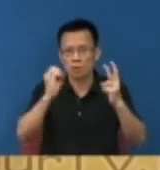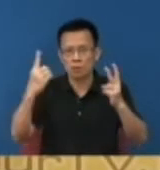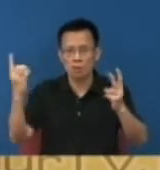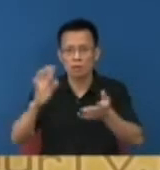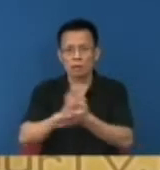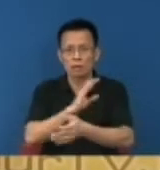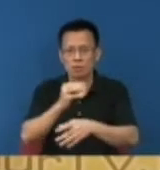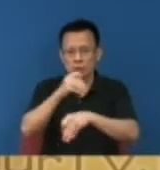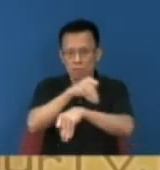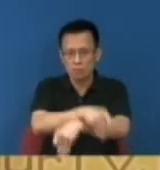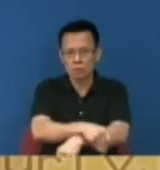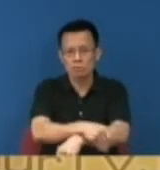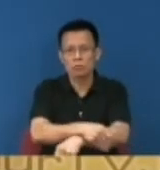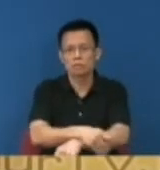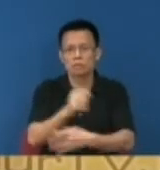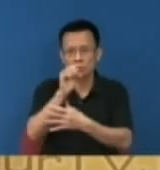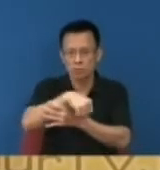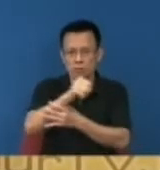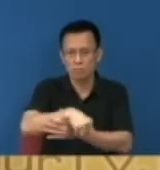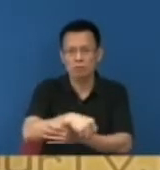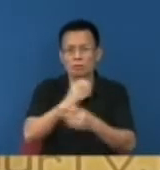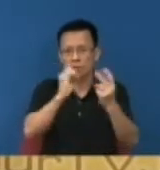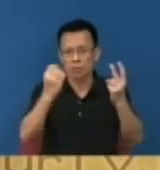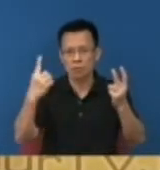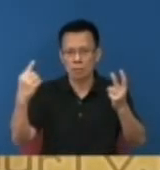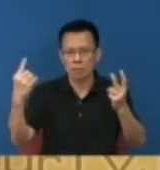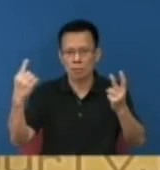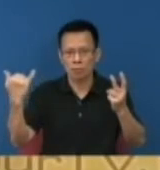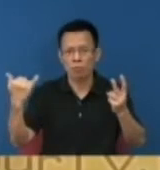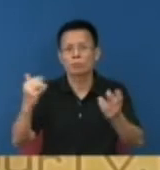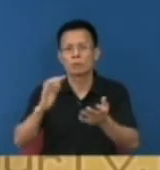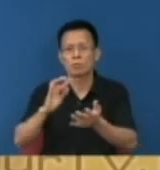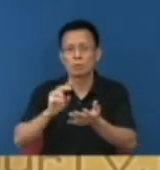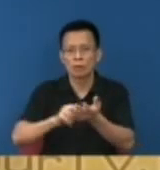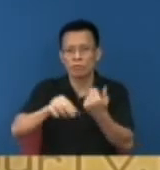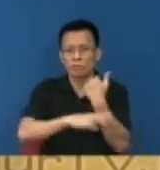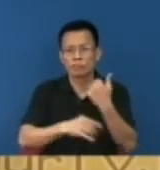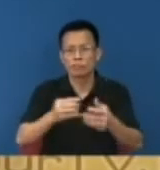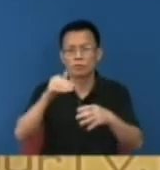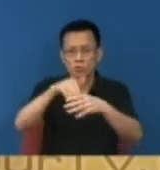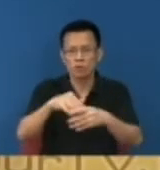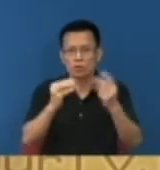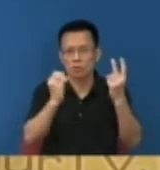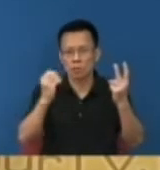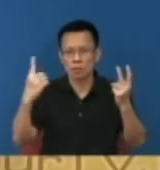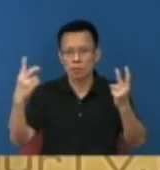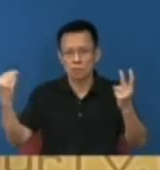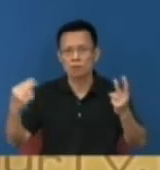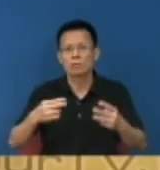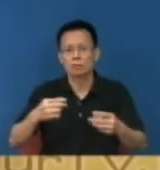簽了城下之盟，無論是在2016的立法會選舉、2017的特首選